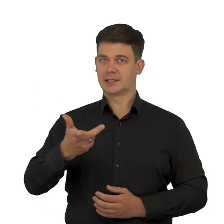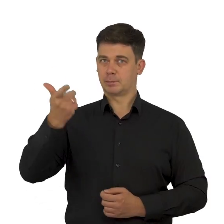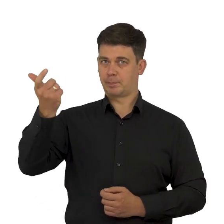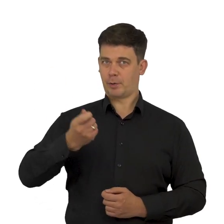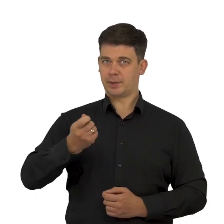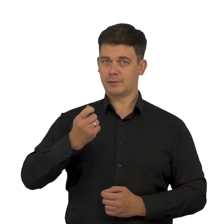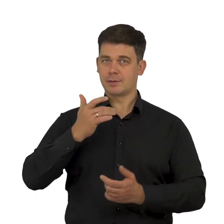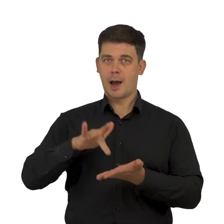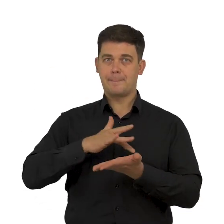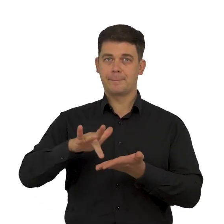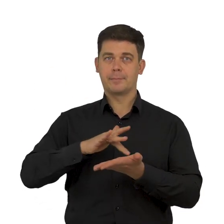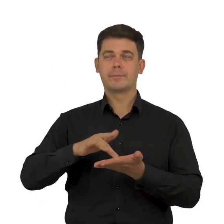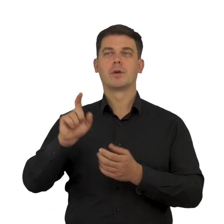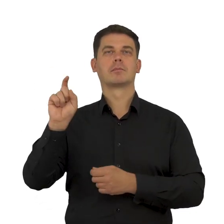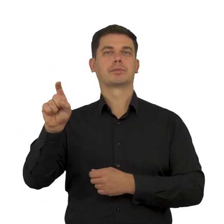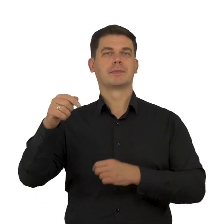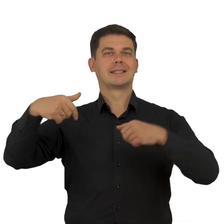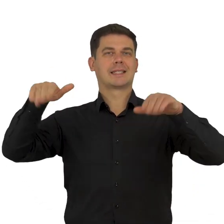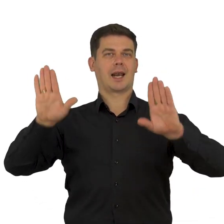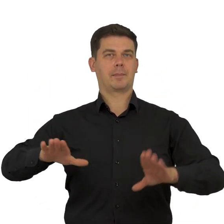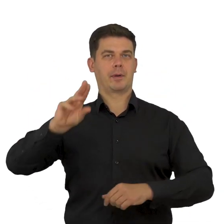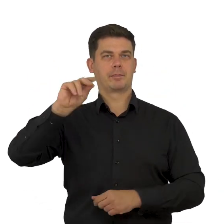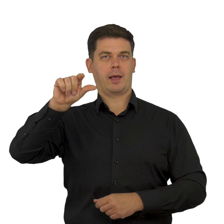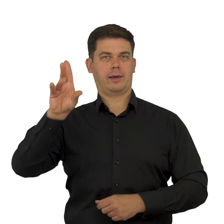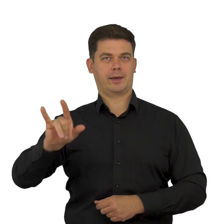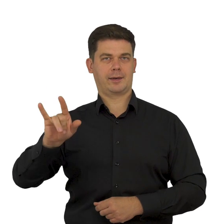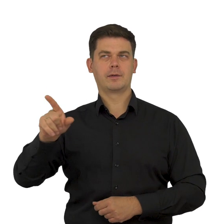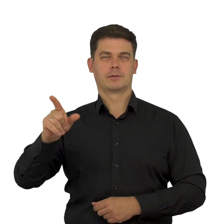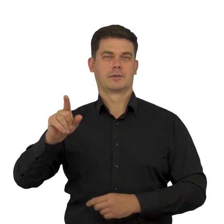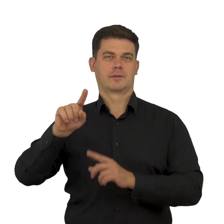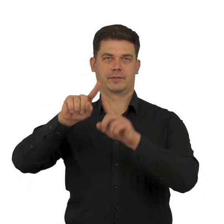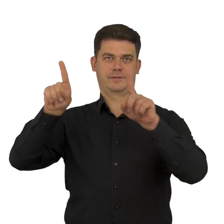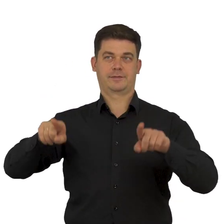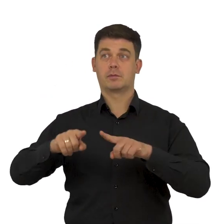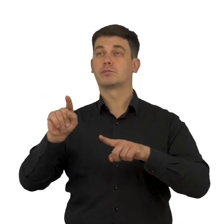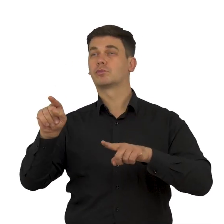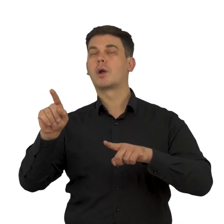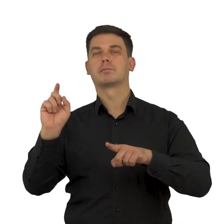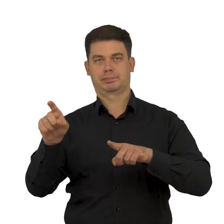Aby pobrać aplikację, dotykamy ikonę sklepu Play na ekranie telefonu.